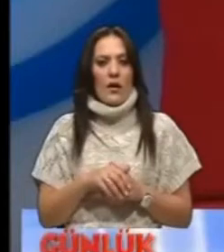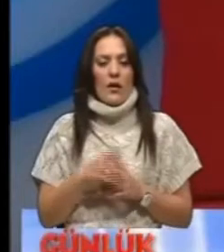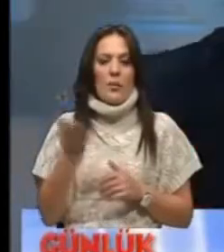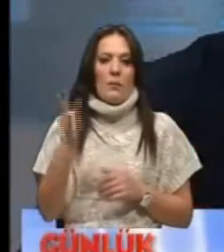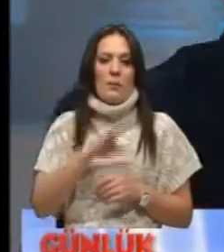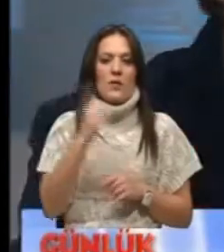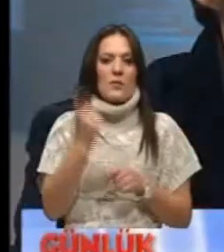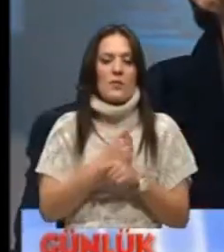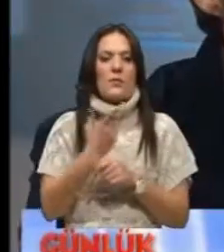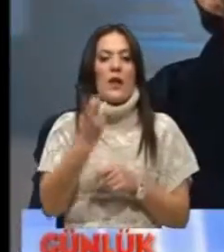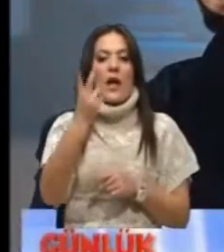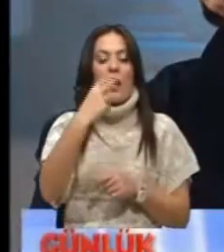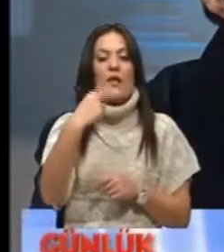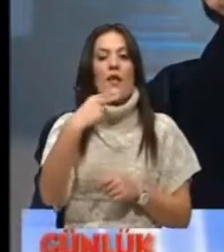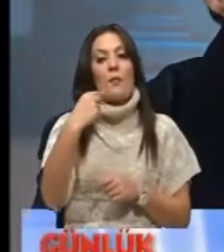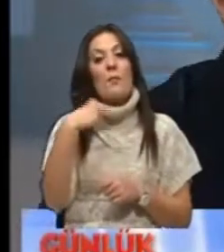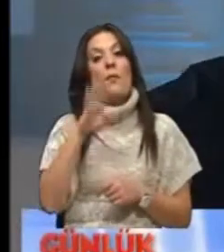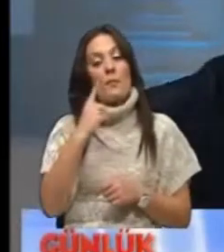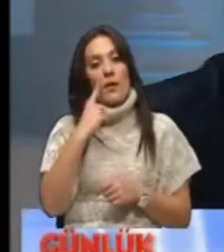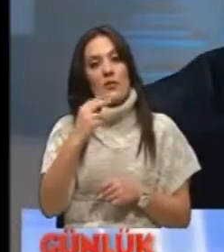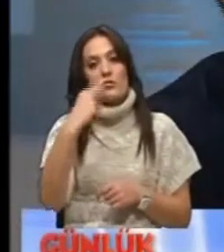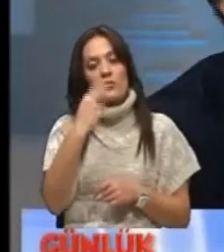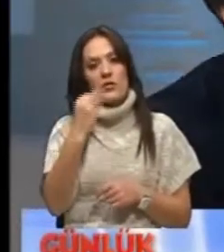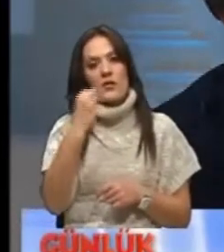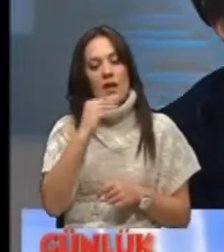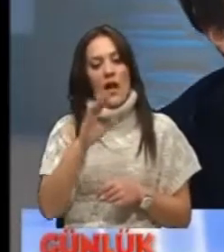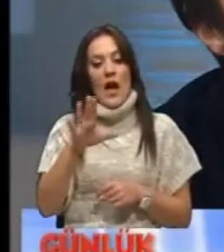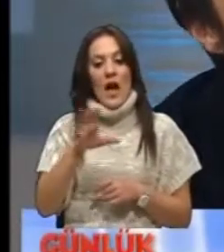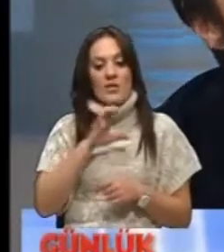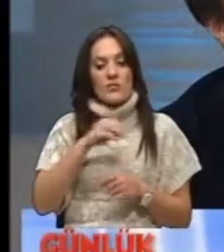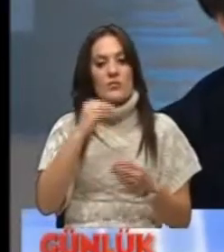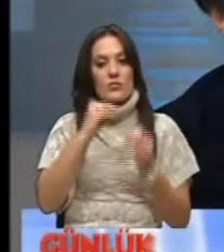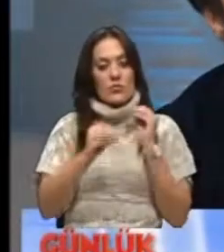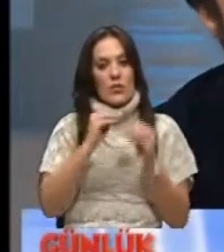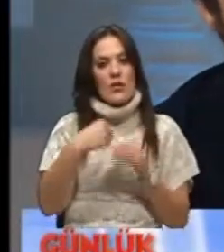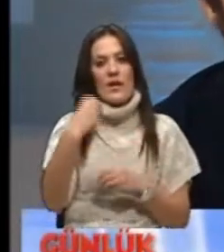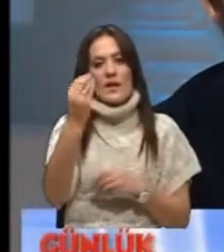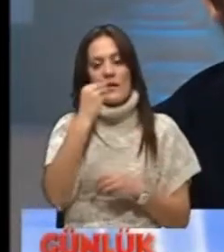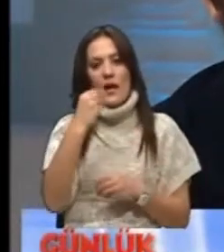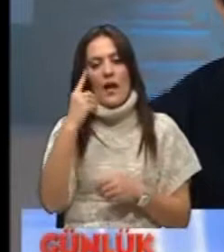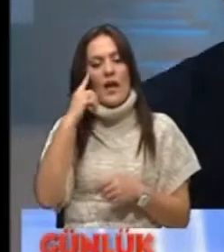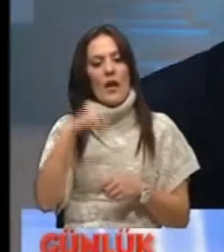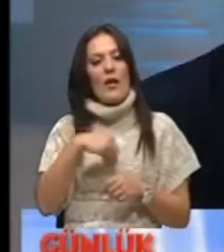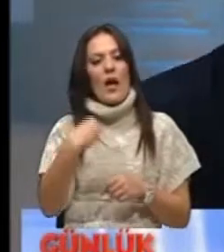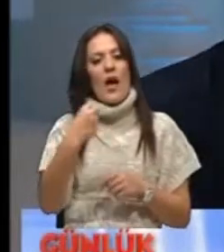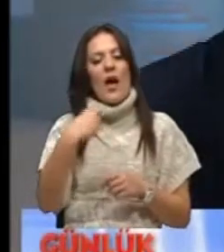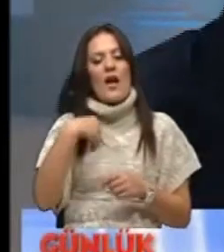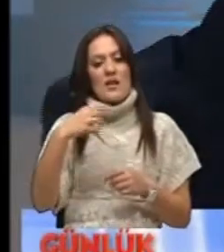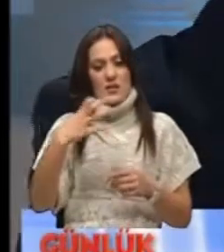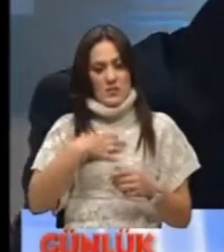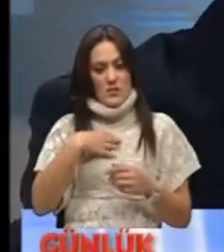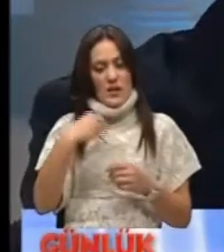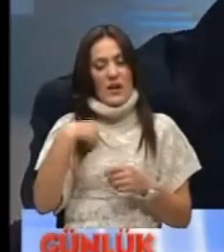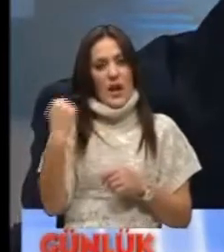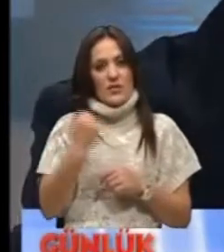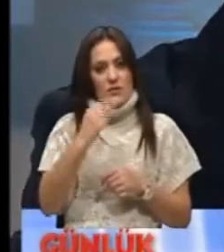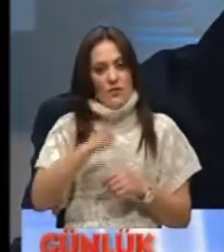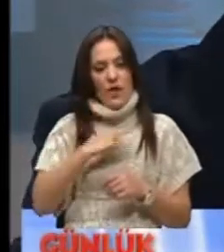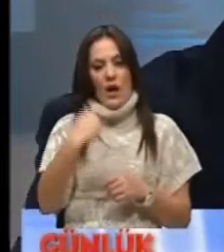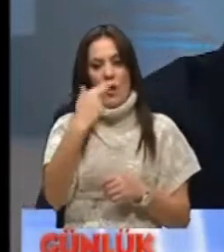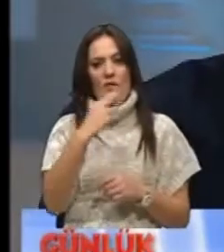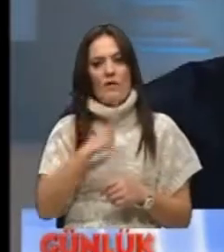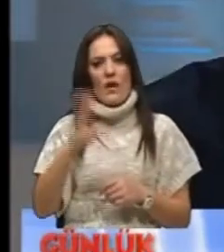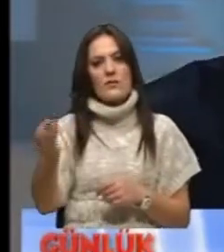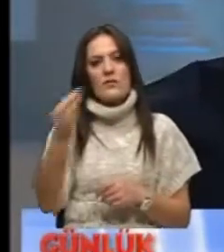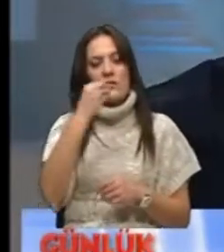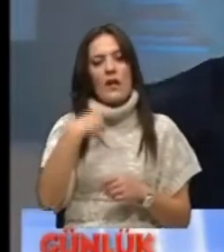başka bir tane ağlama bak çikolata ye ile acılar sorunlarla yiyerek baş etmeyi öğreniyor çocuk. Yani canım yandıysa ortalıkta bir gofret